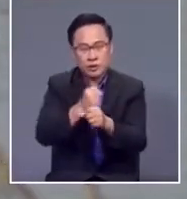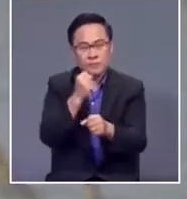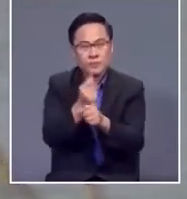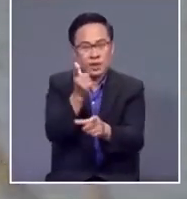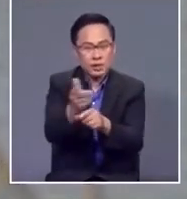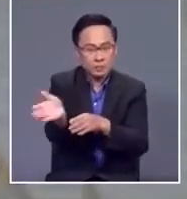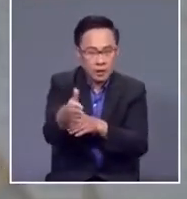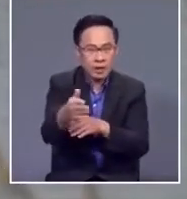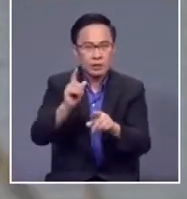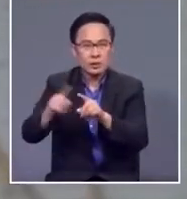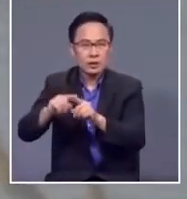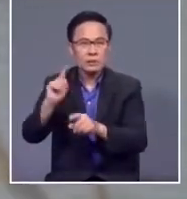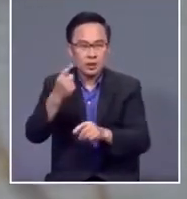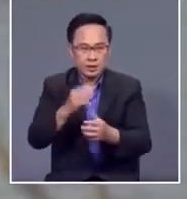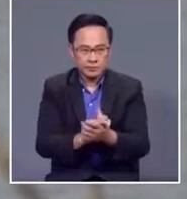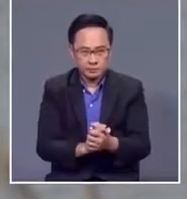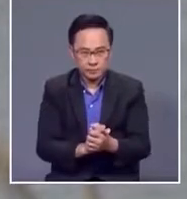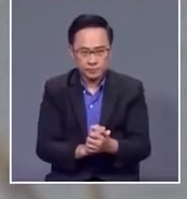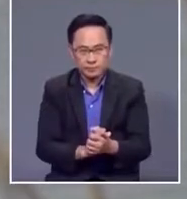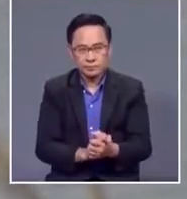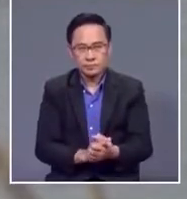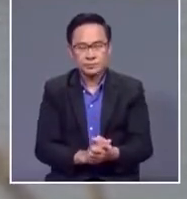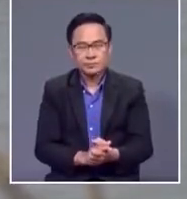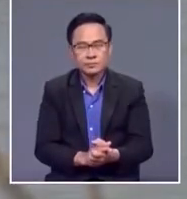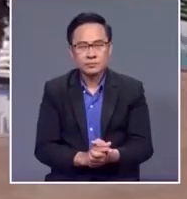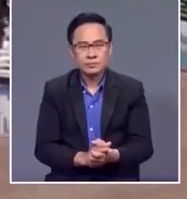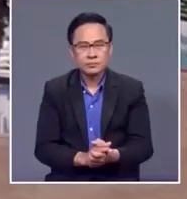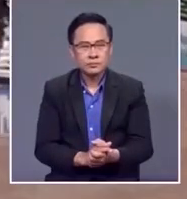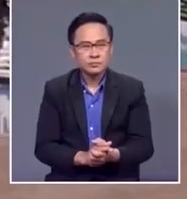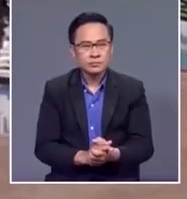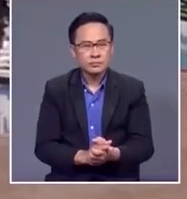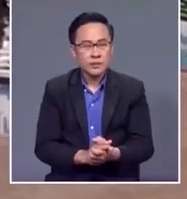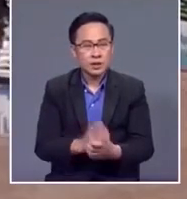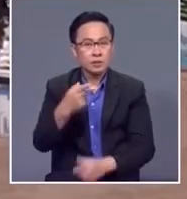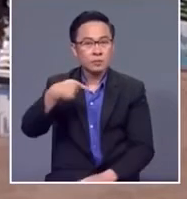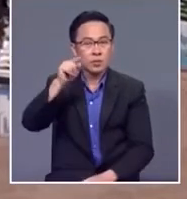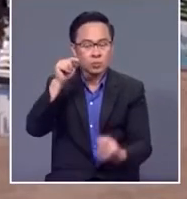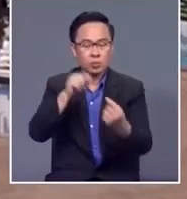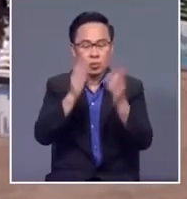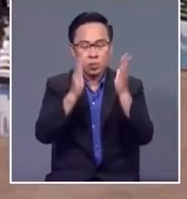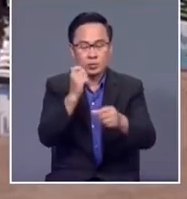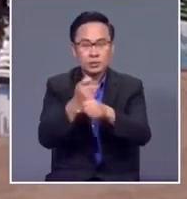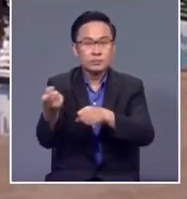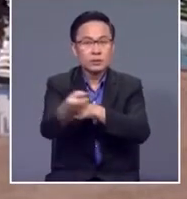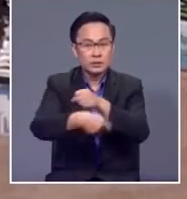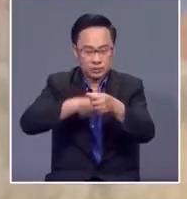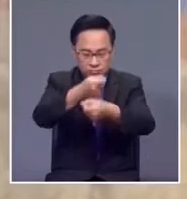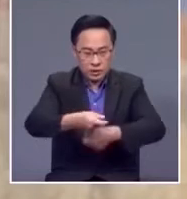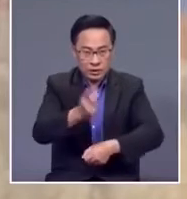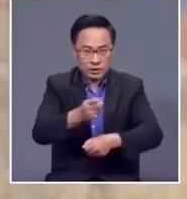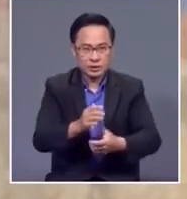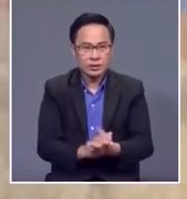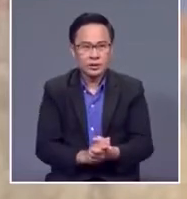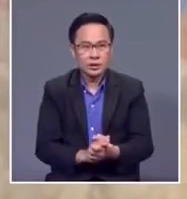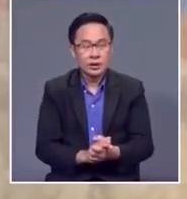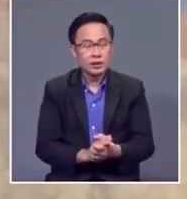ครับโครงการส่งน้องยมน่านได้อธิบายเมื่อกี้นี่ครับ ค่ะนะคะก็เป็นประโยชน์กับพี่น้องเกษตรกรนะคะในสิ่งที่เกิดขึ้นนอกจากในส่วนของฝ่ายปก